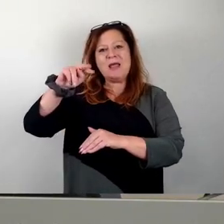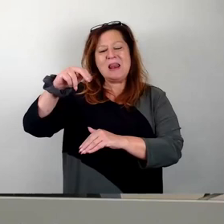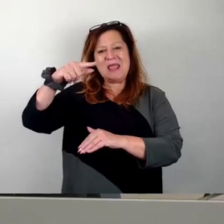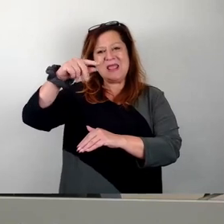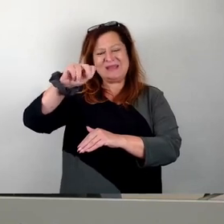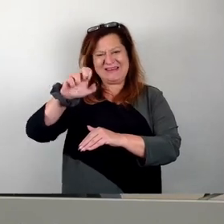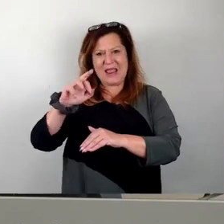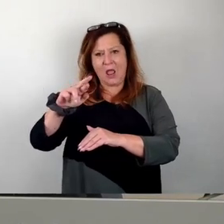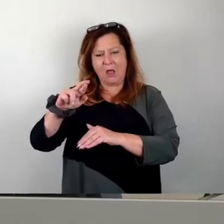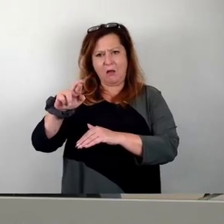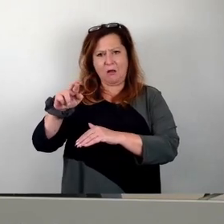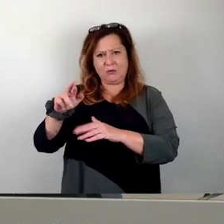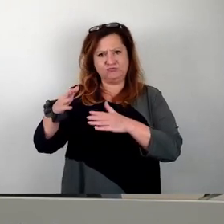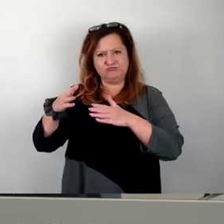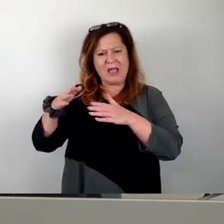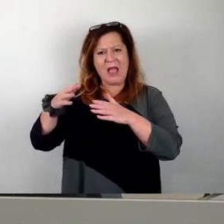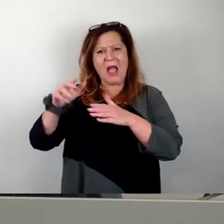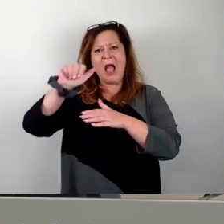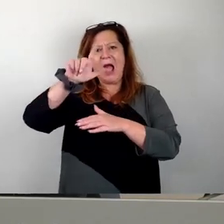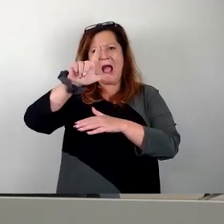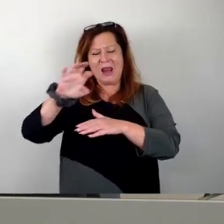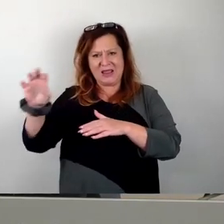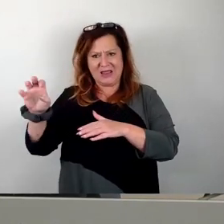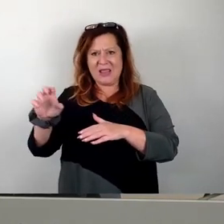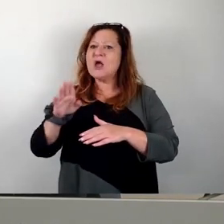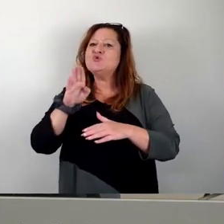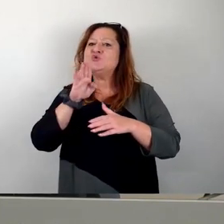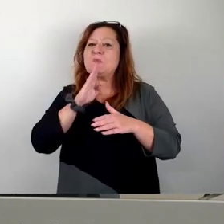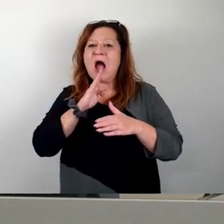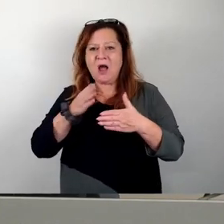mit einbringen und dann einmal Herr Aschenbach. Herr Pinkert, bitte.